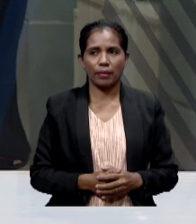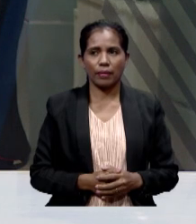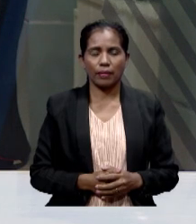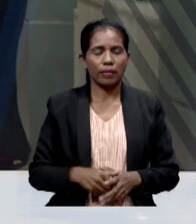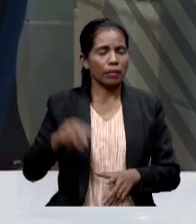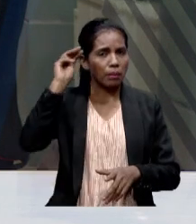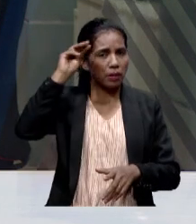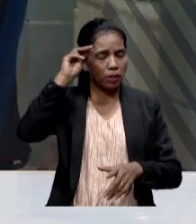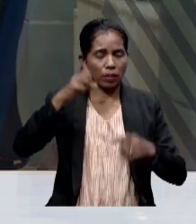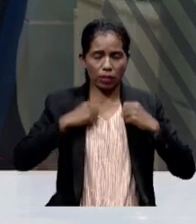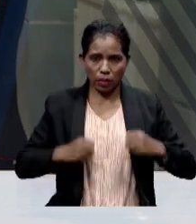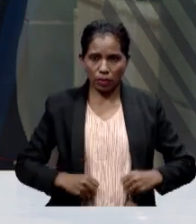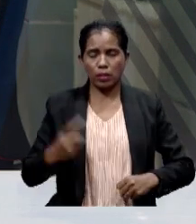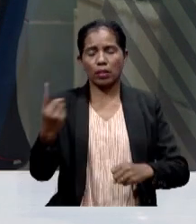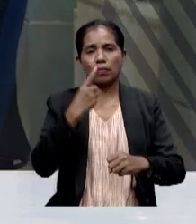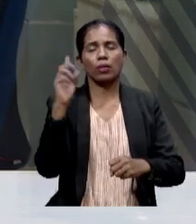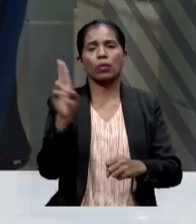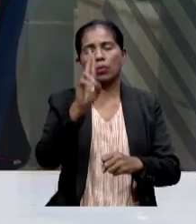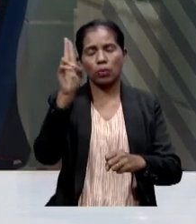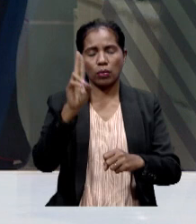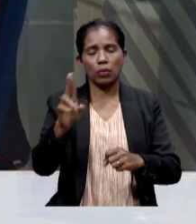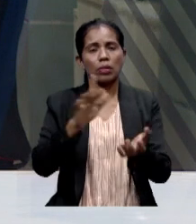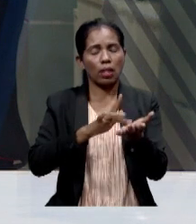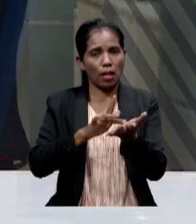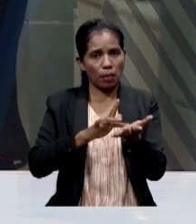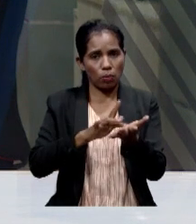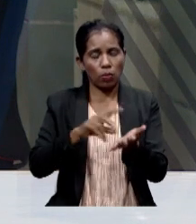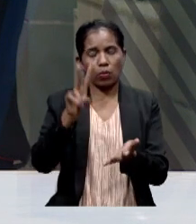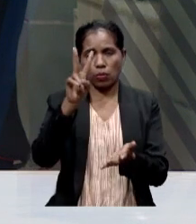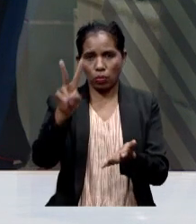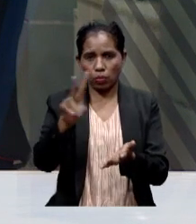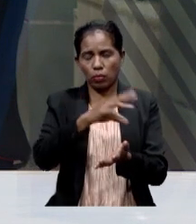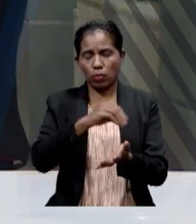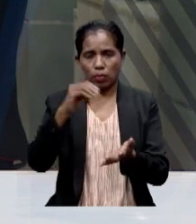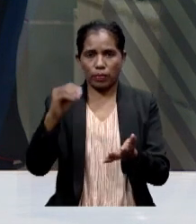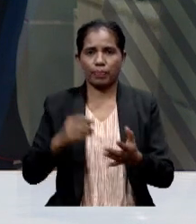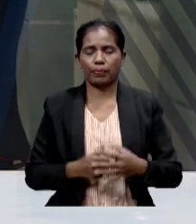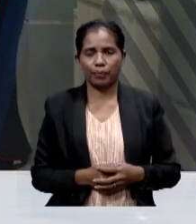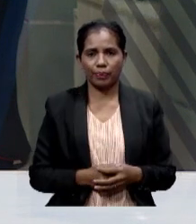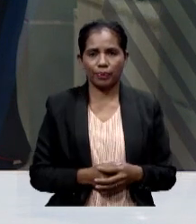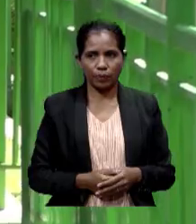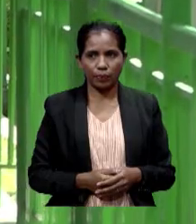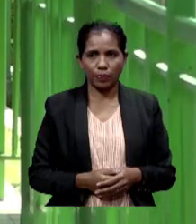Misteru Saudi na fating uzay moruk item dexamethasol ho sifastatin.